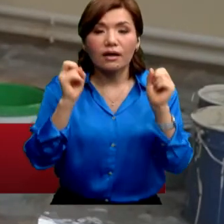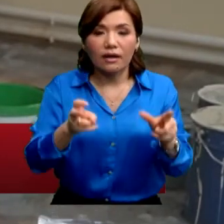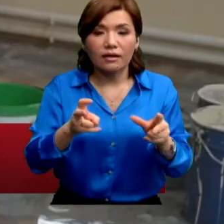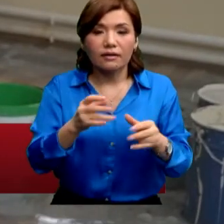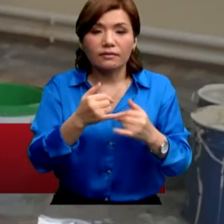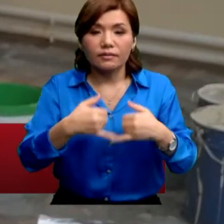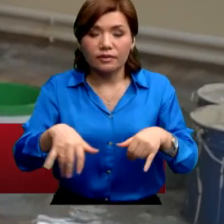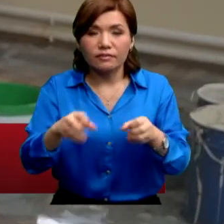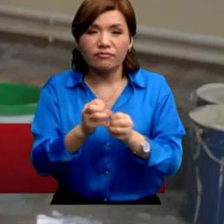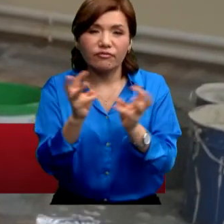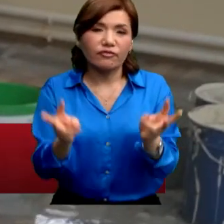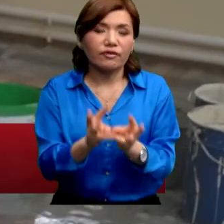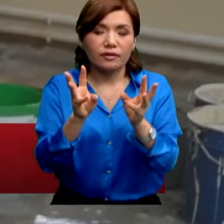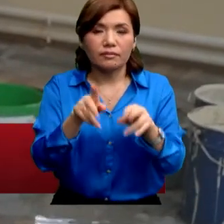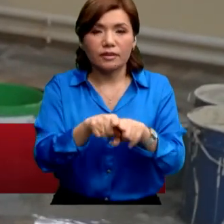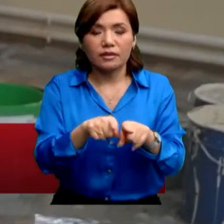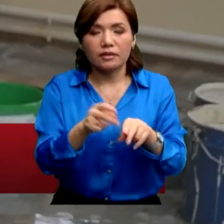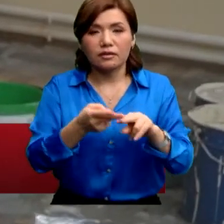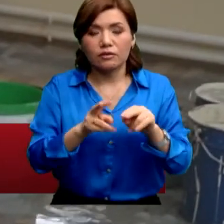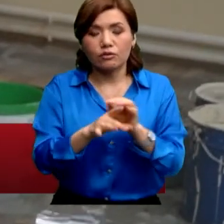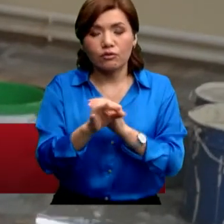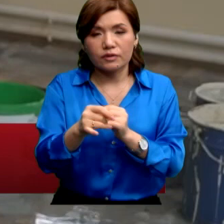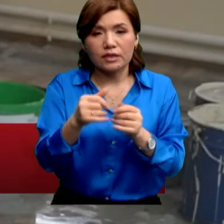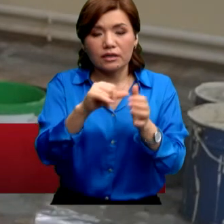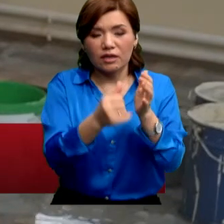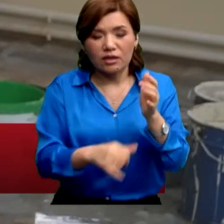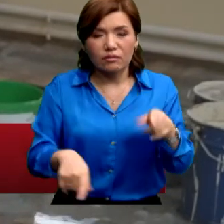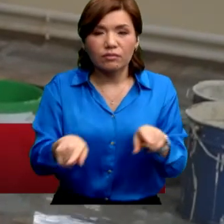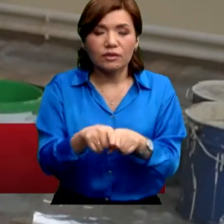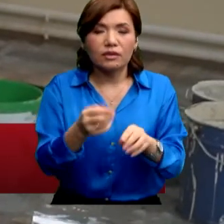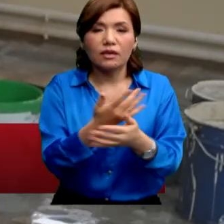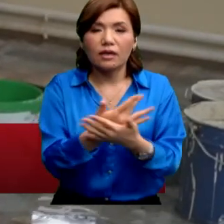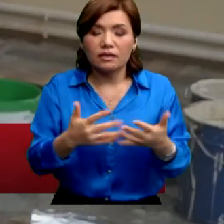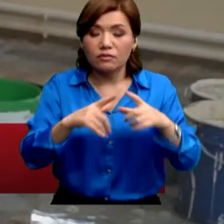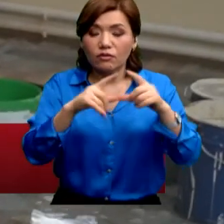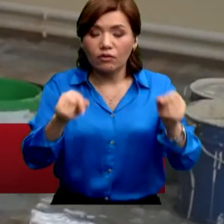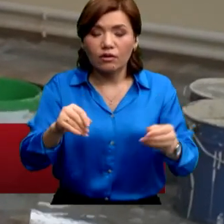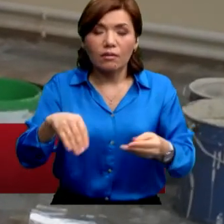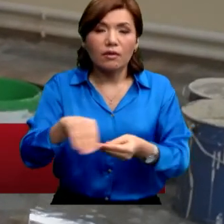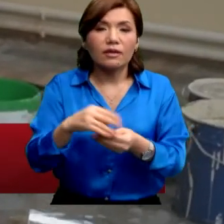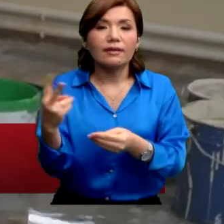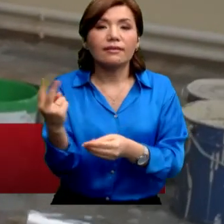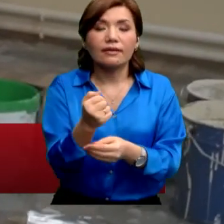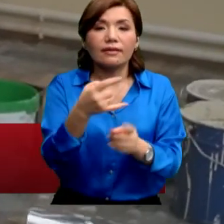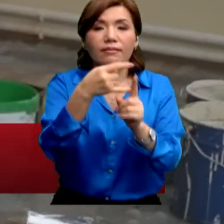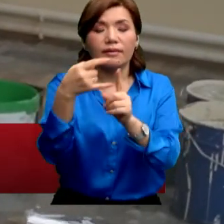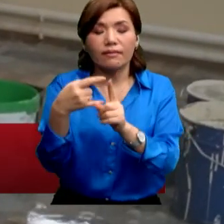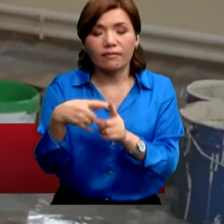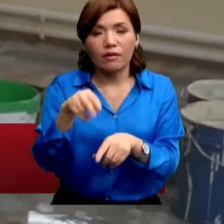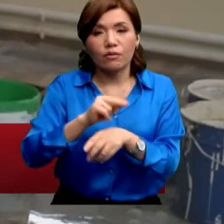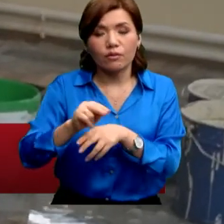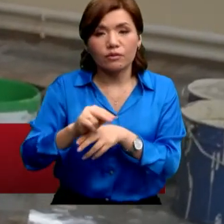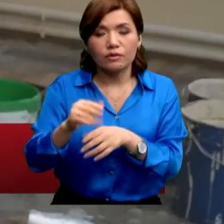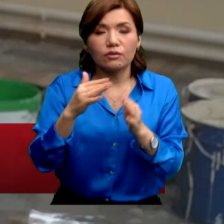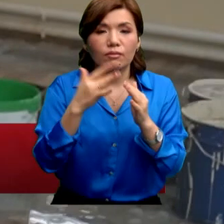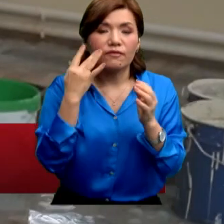проводка, горели щитки, электрощитки, теперь стены бьют током. Школа, естественно, уже вторую неделю на онлайн-обучении, дети дома